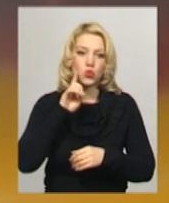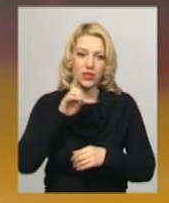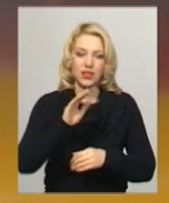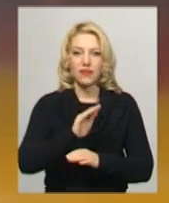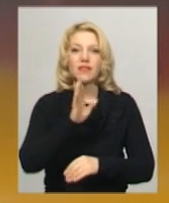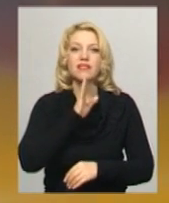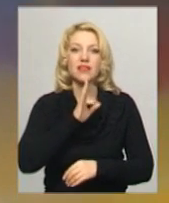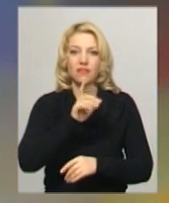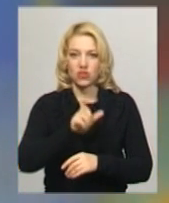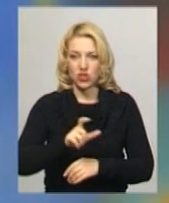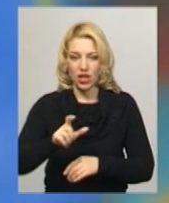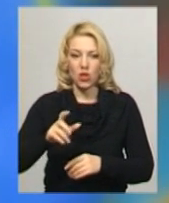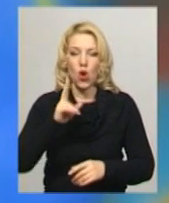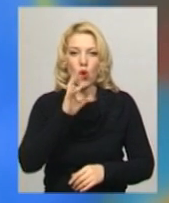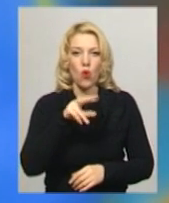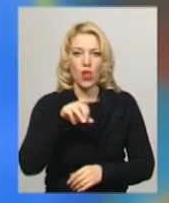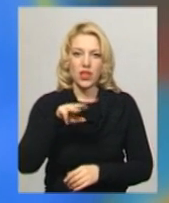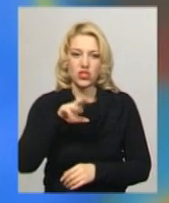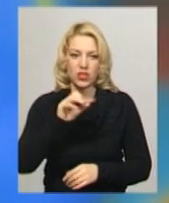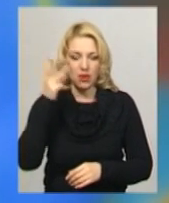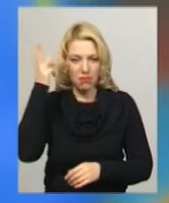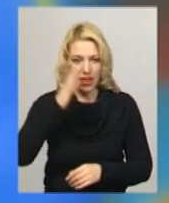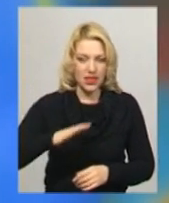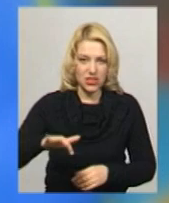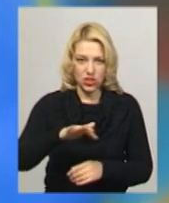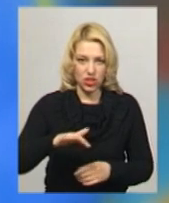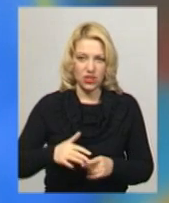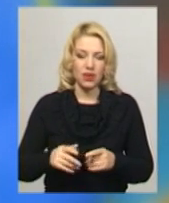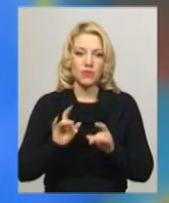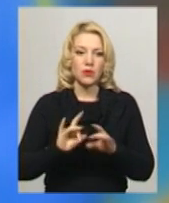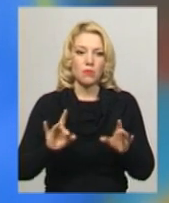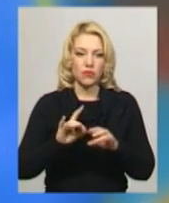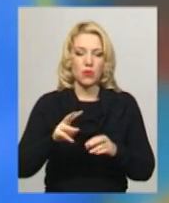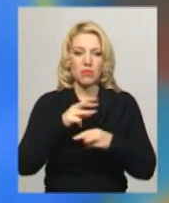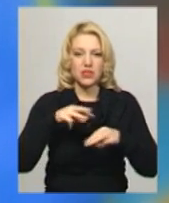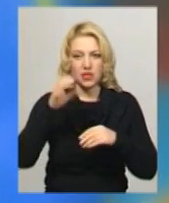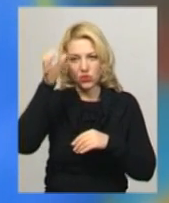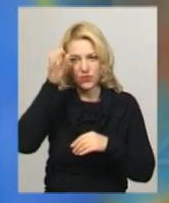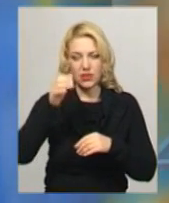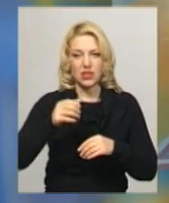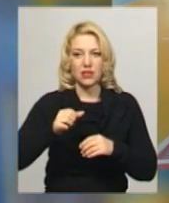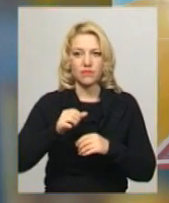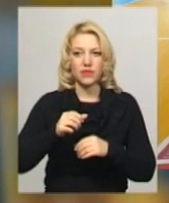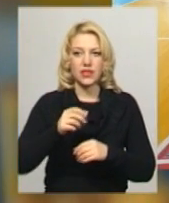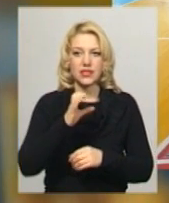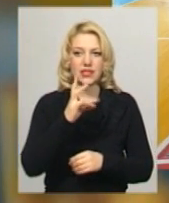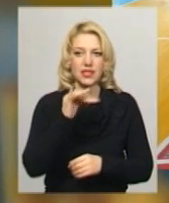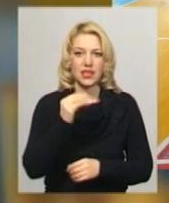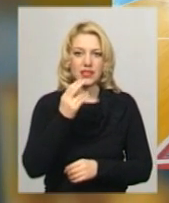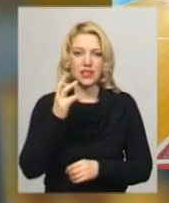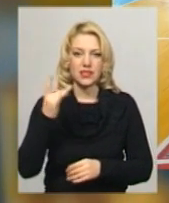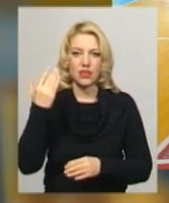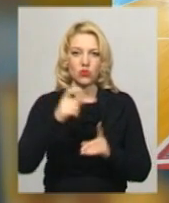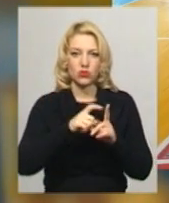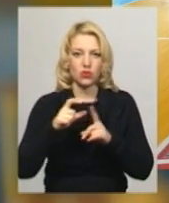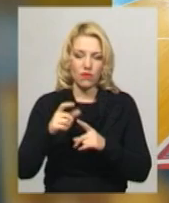повідомляє начальник обласного відділення Комітету з фізичного виховання та спорту Міністерства освіти і науки України Сергій Сніцер. За